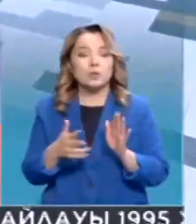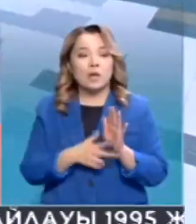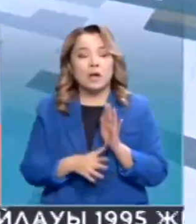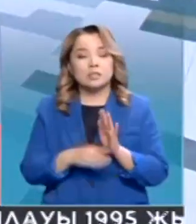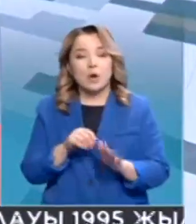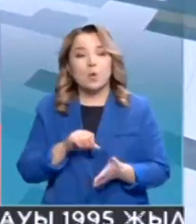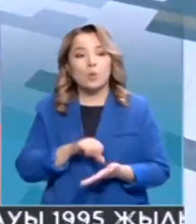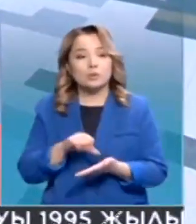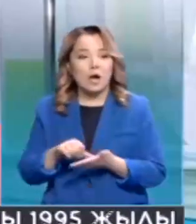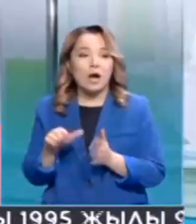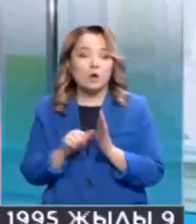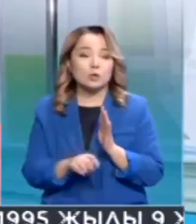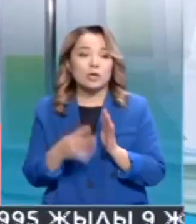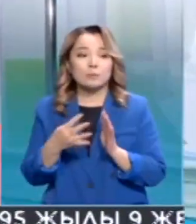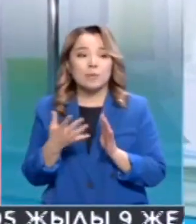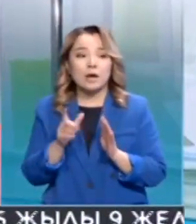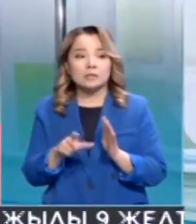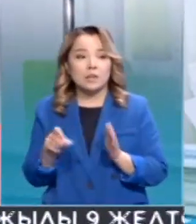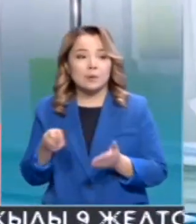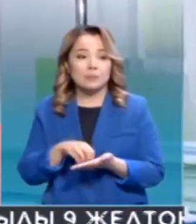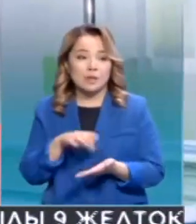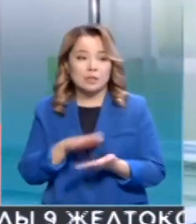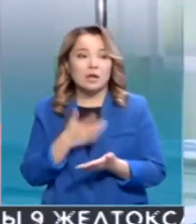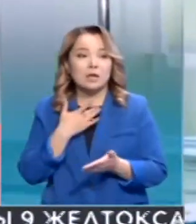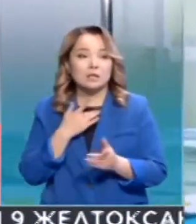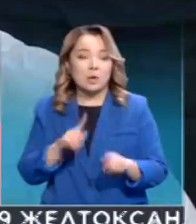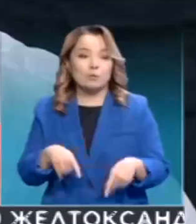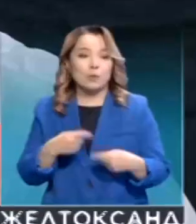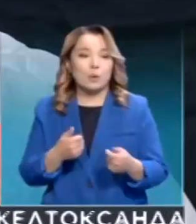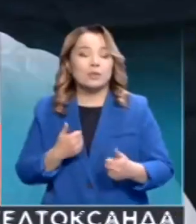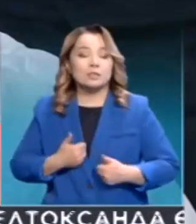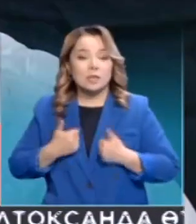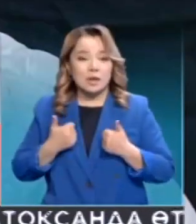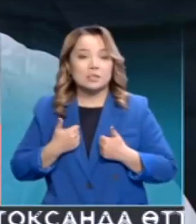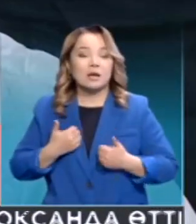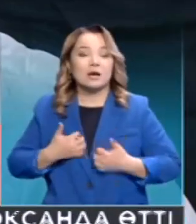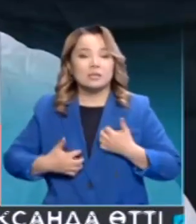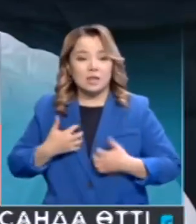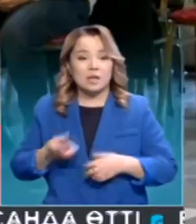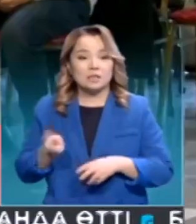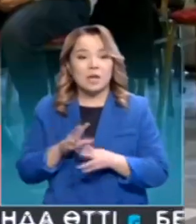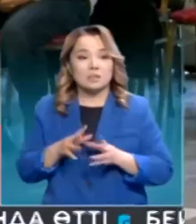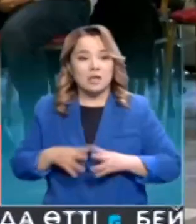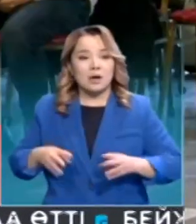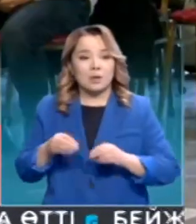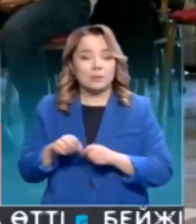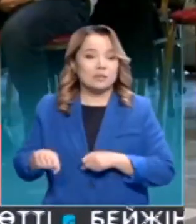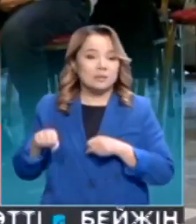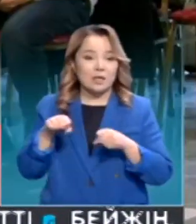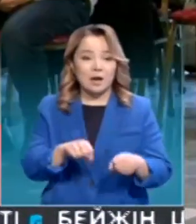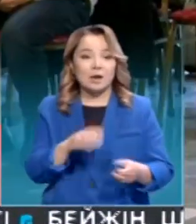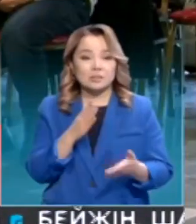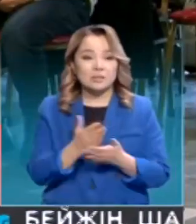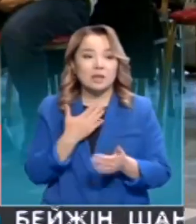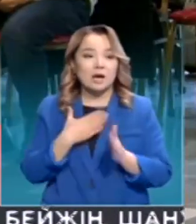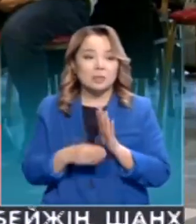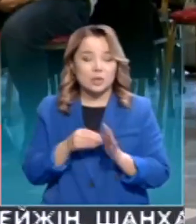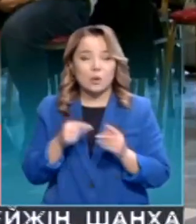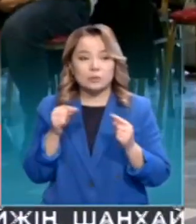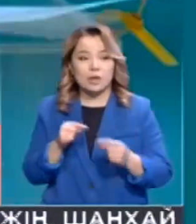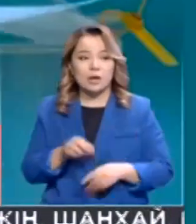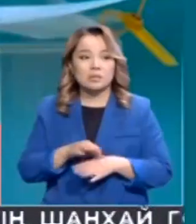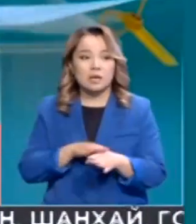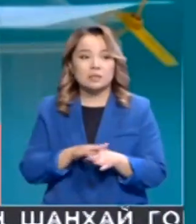сайлау учаскесінде 645 адам тіркелген. Оларды дауыс беруге асығуда. Тіпті отбасымен келген азаматтар бар. Ал сайлаудың заңға сай